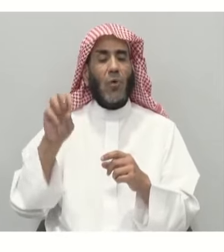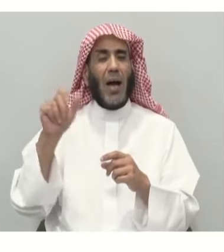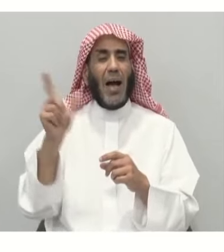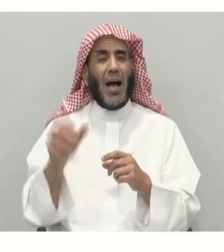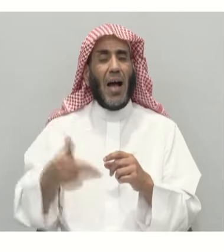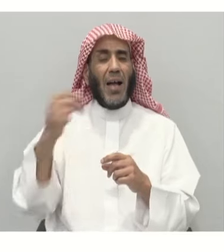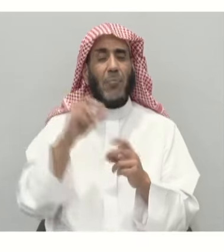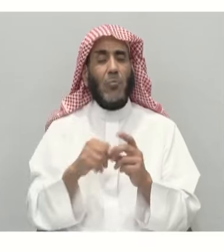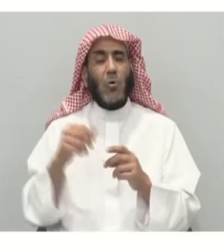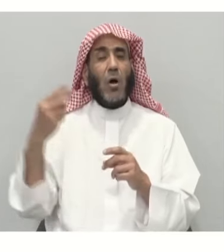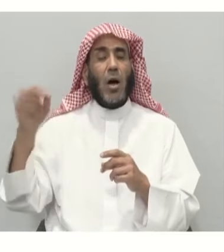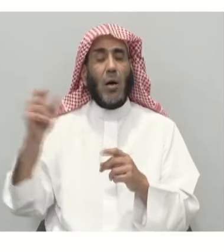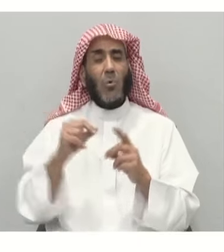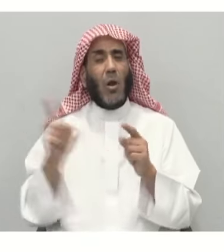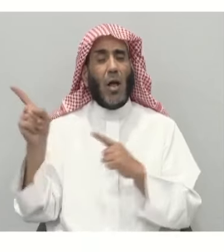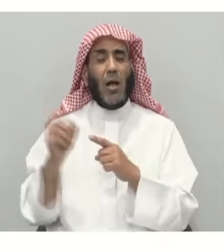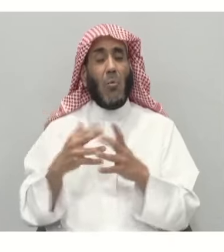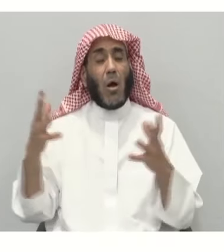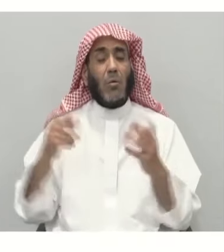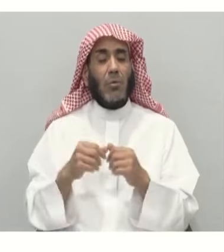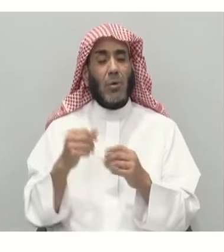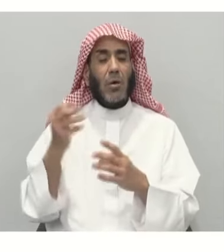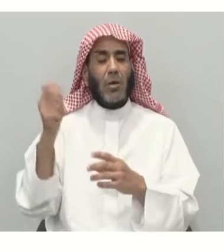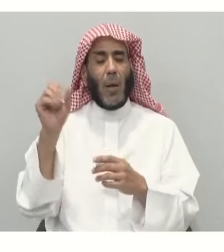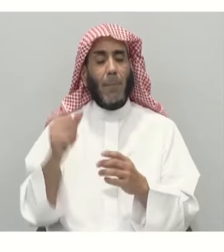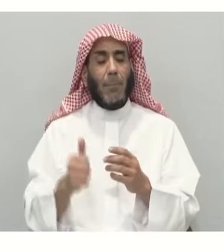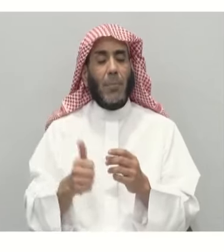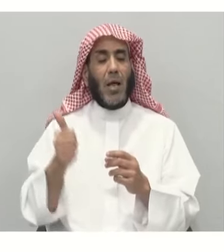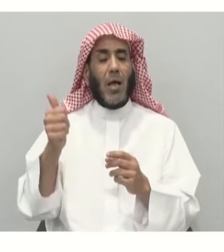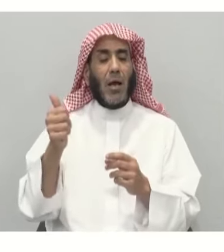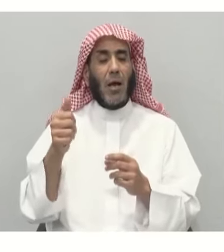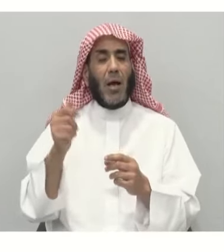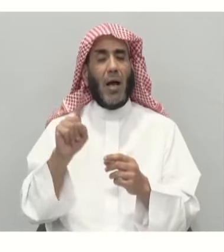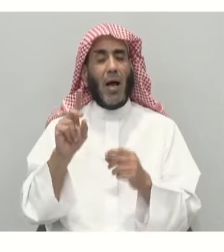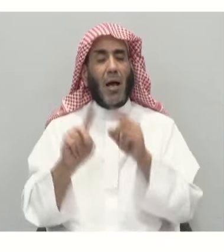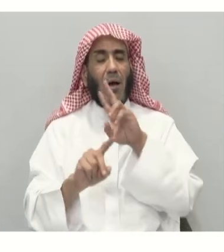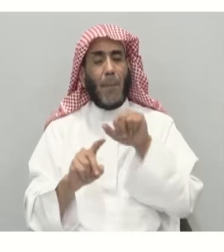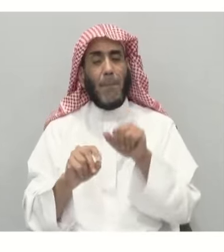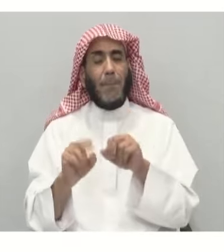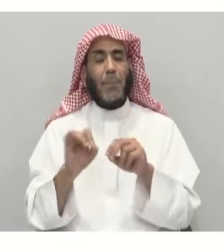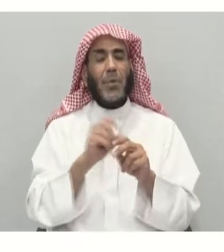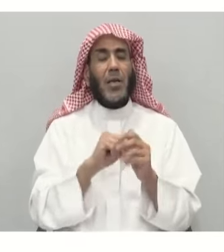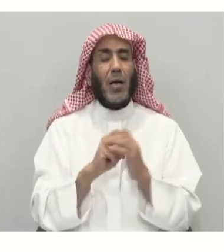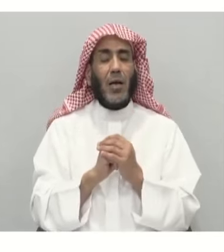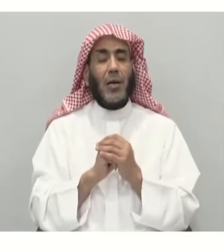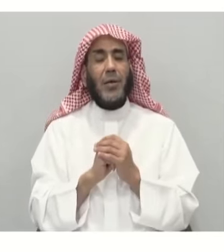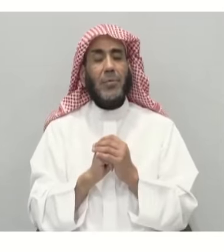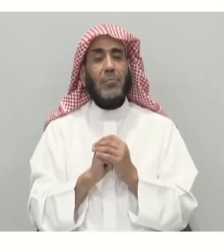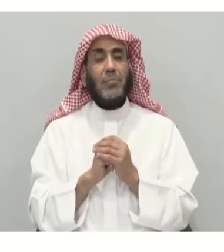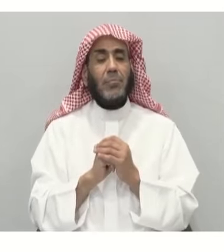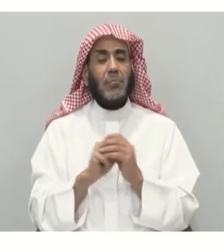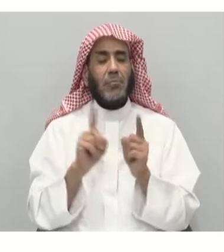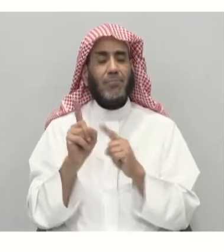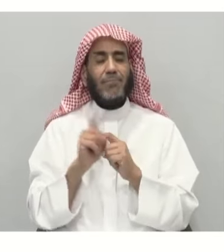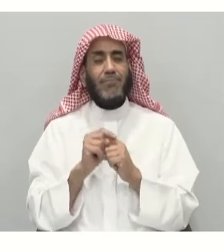وعبد الله اكثر اكثر ابناء من خالد اكثر ابناء من خالد